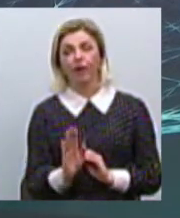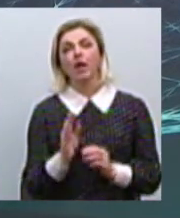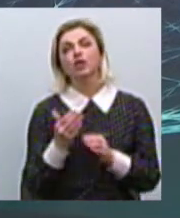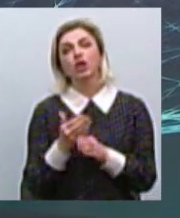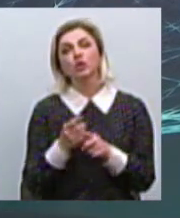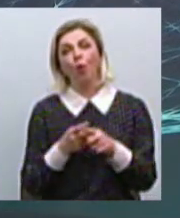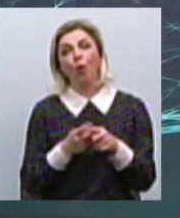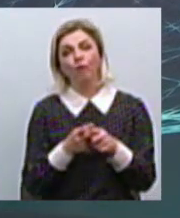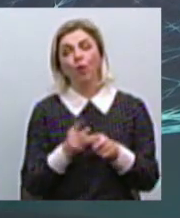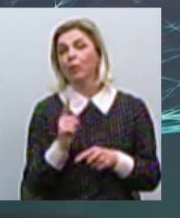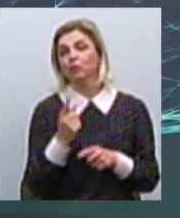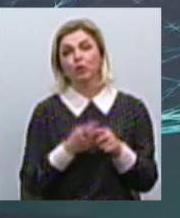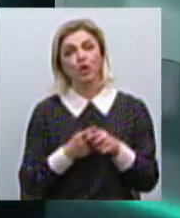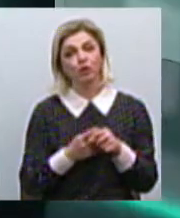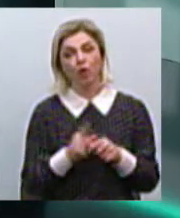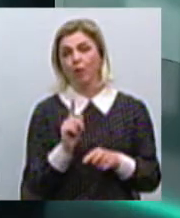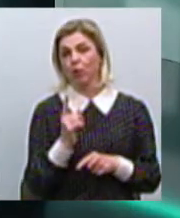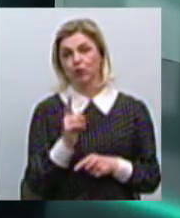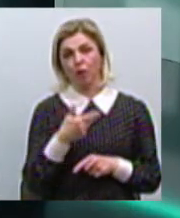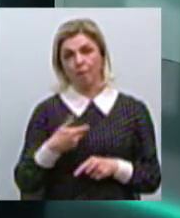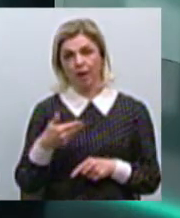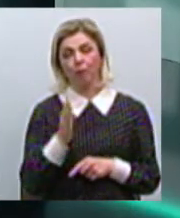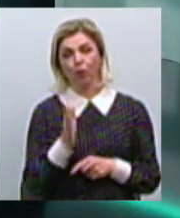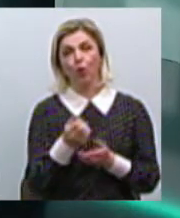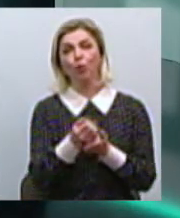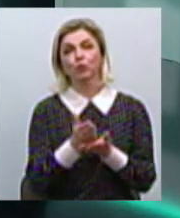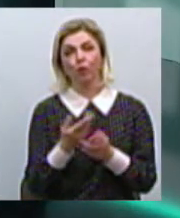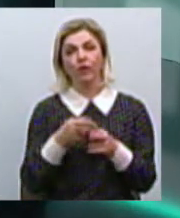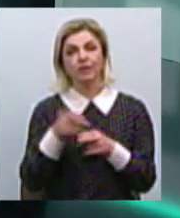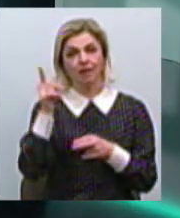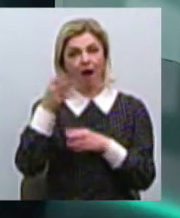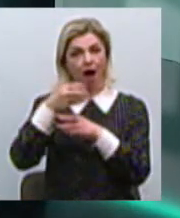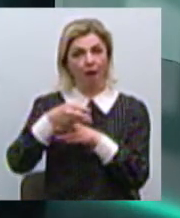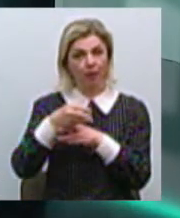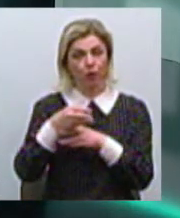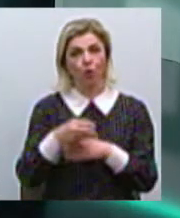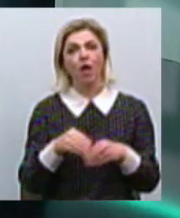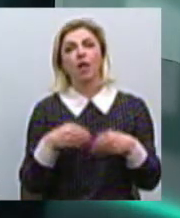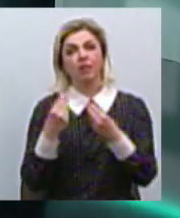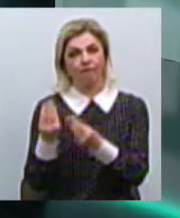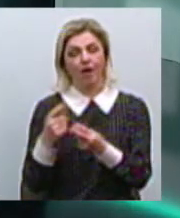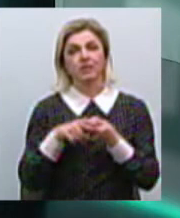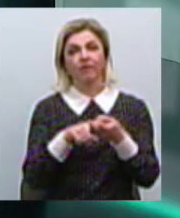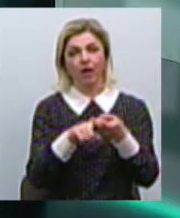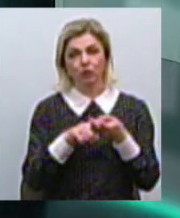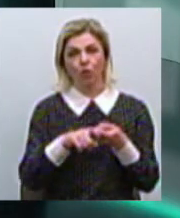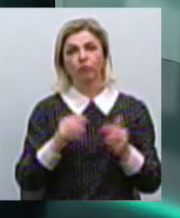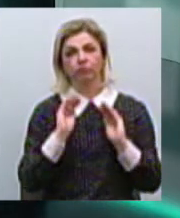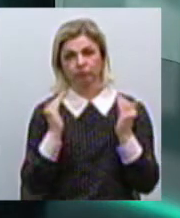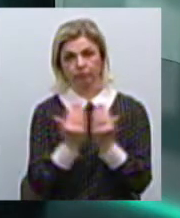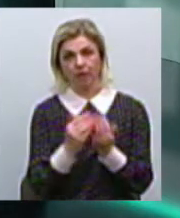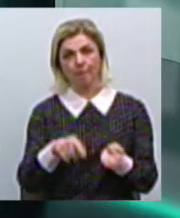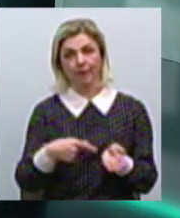частково тільки. Чому частково? Тому що ми будемо обслуговувати цю камеру, там, надавати зв'язок у межах міста,